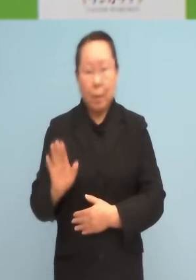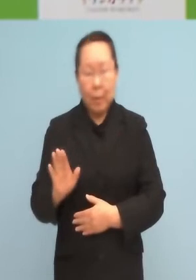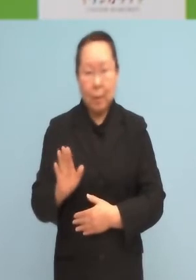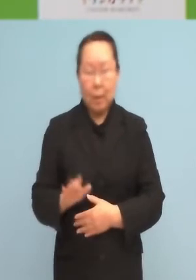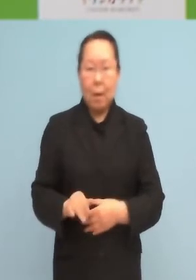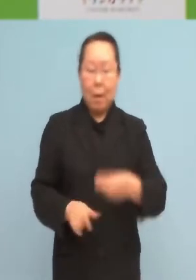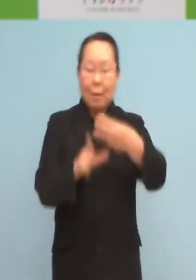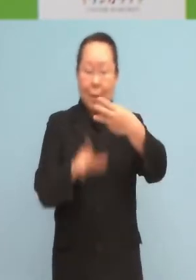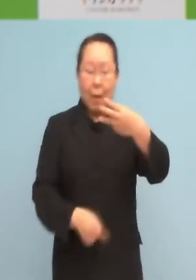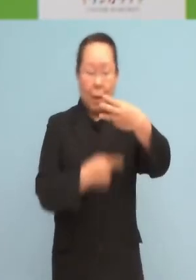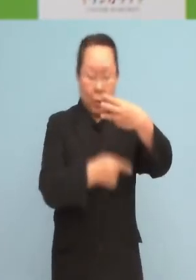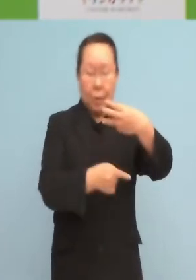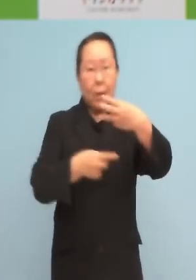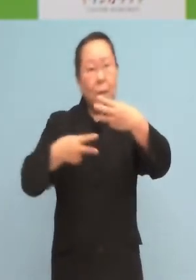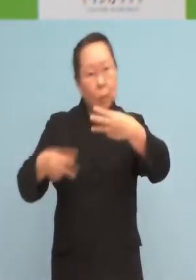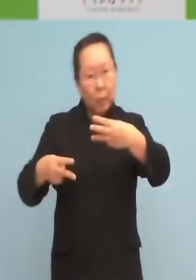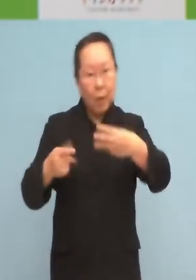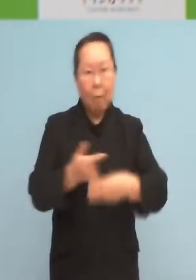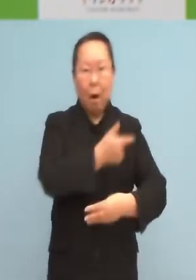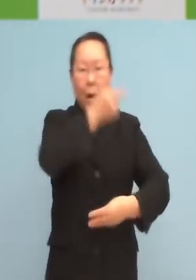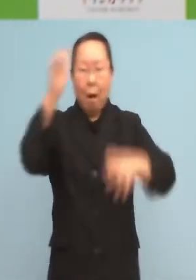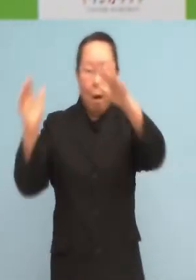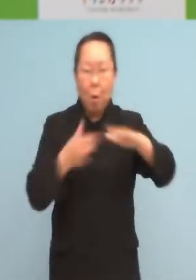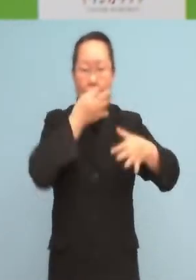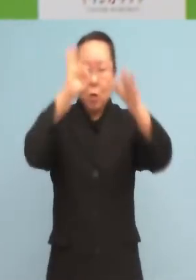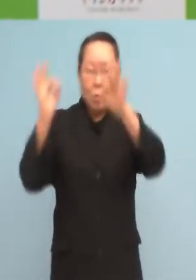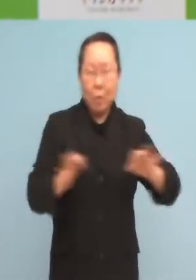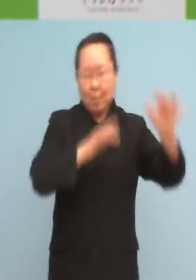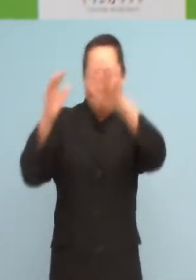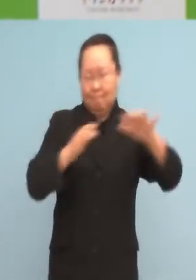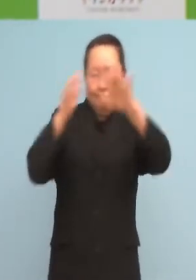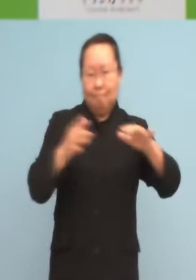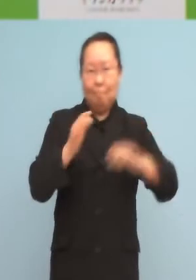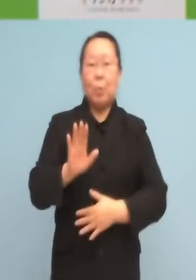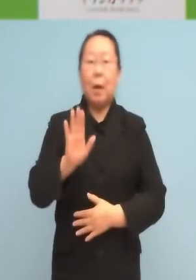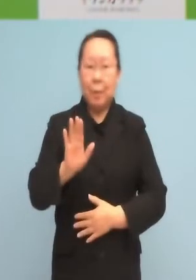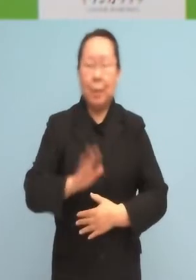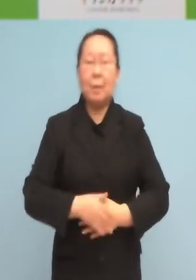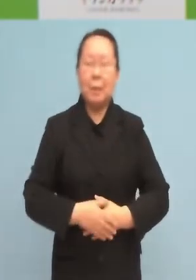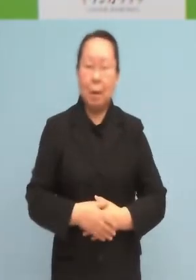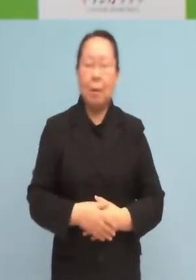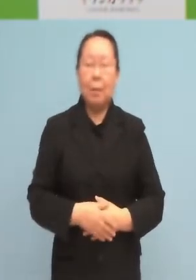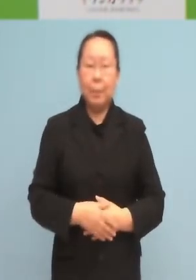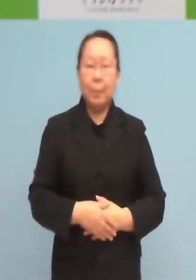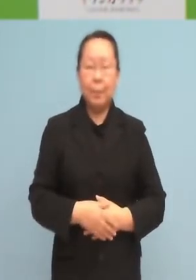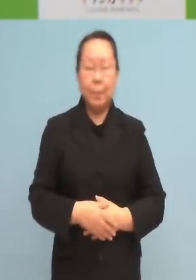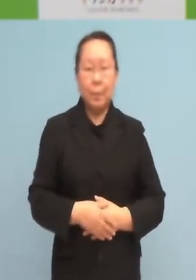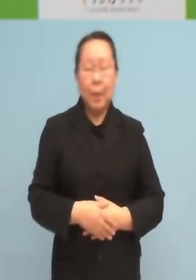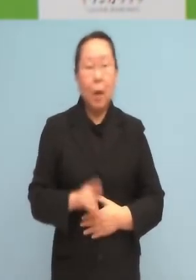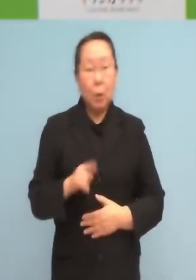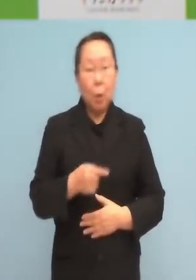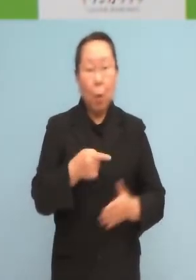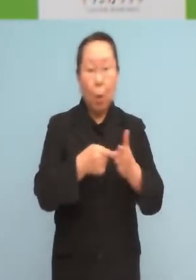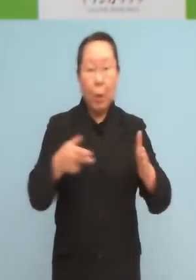1日から2日にかけて暴風雪と大雪ということがございました。そしてその1週